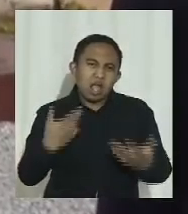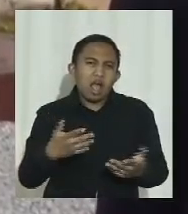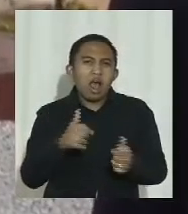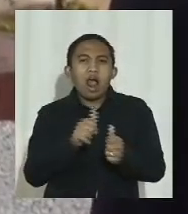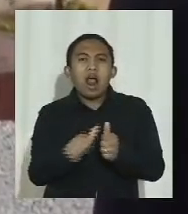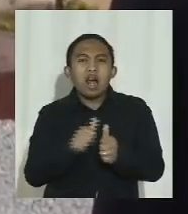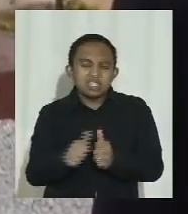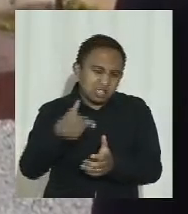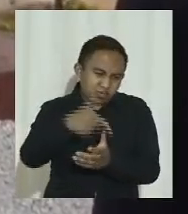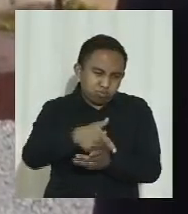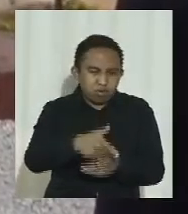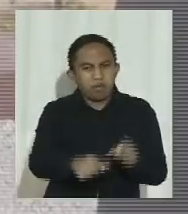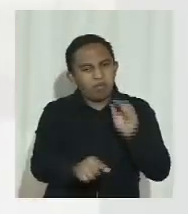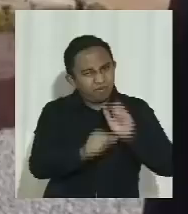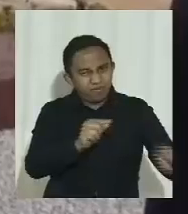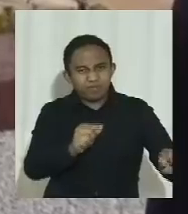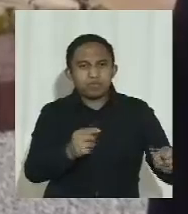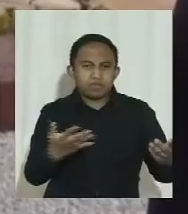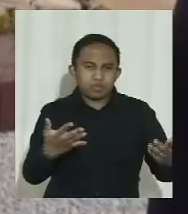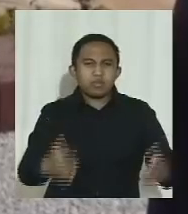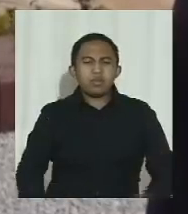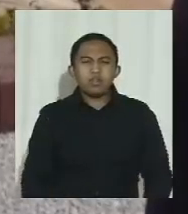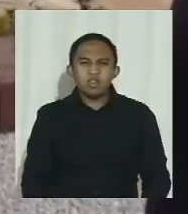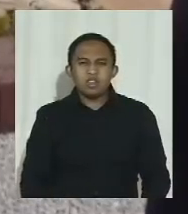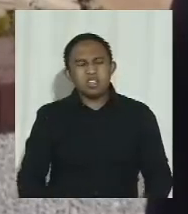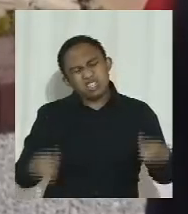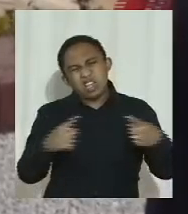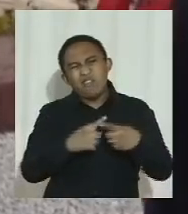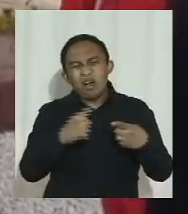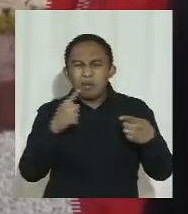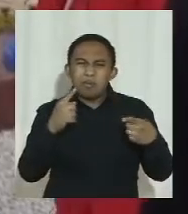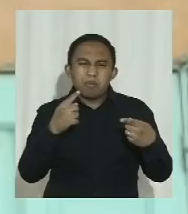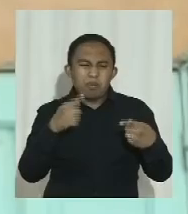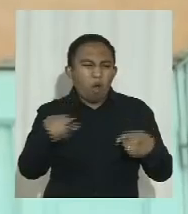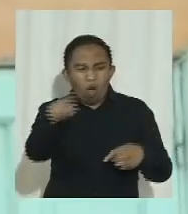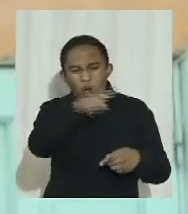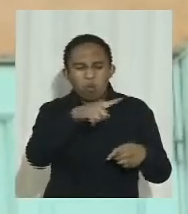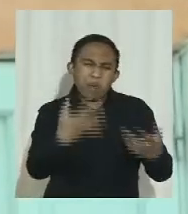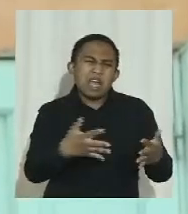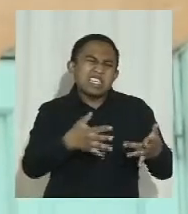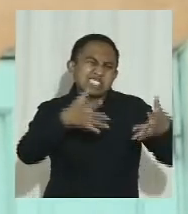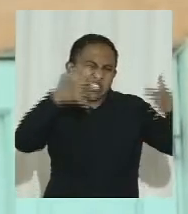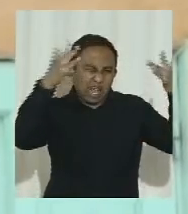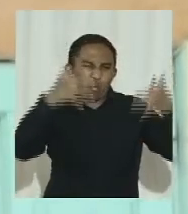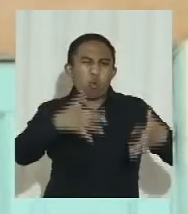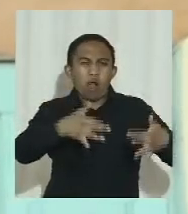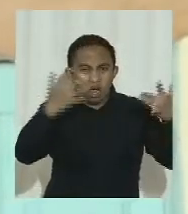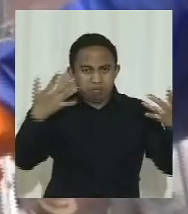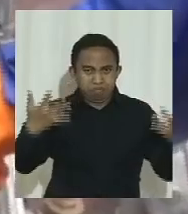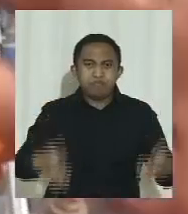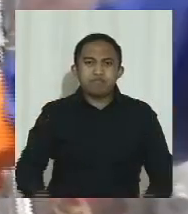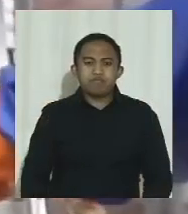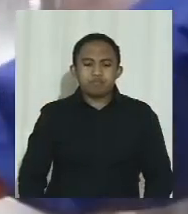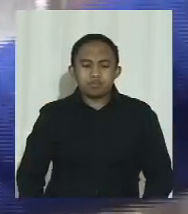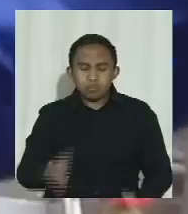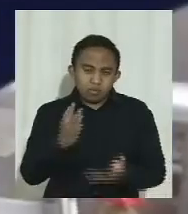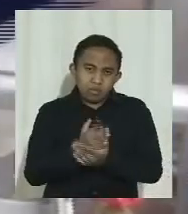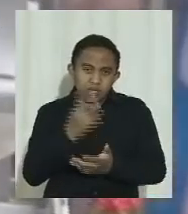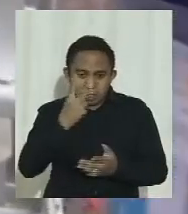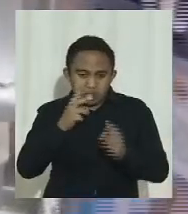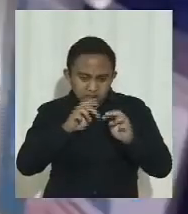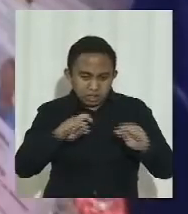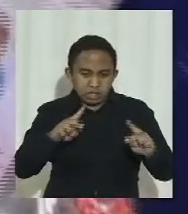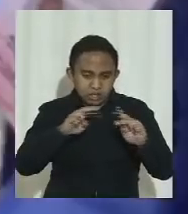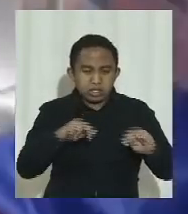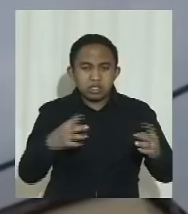apretana an'ilay izy fa teraka setroka be ho an'ny manodidina. Araka ny fanadidinana tao dia ny fandoroana